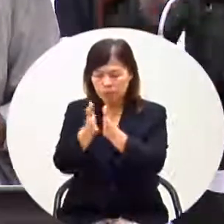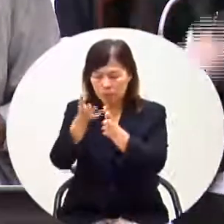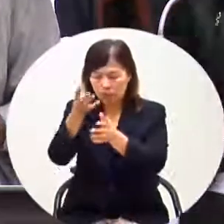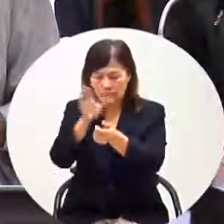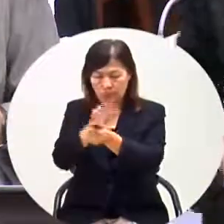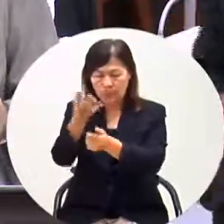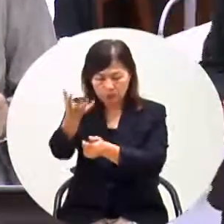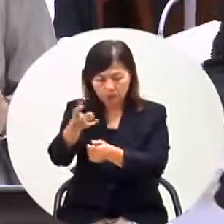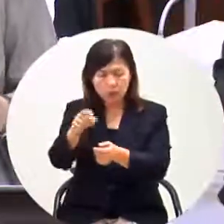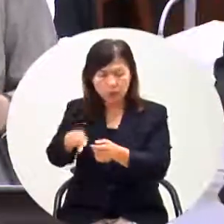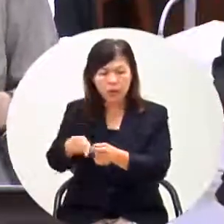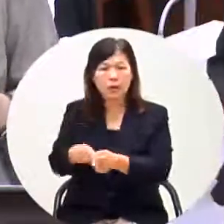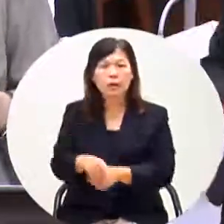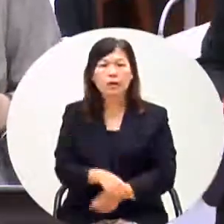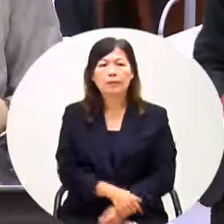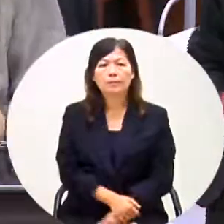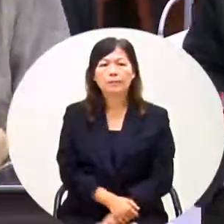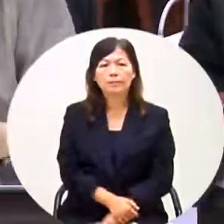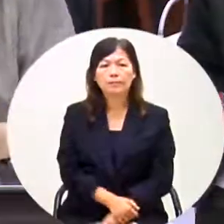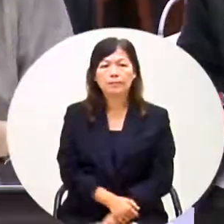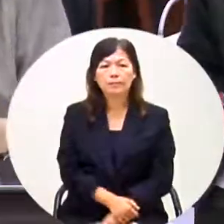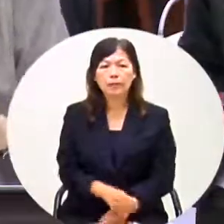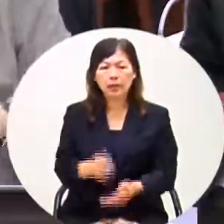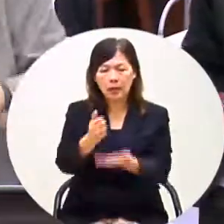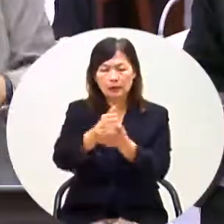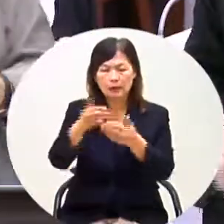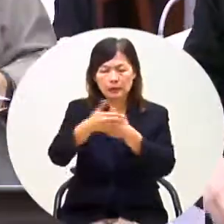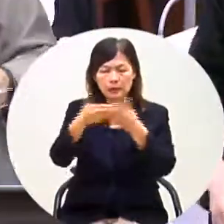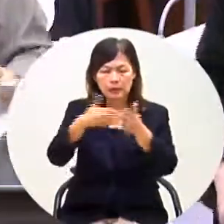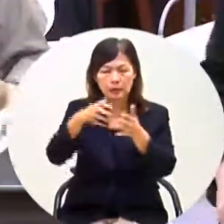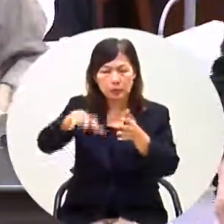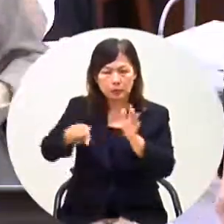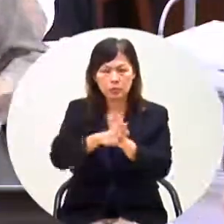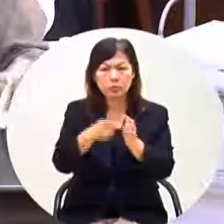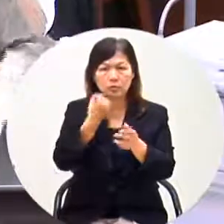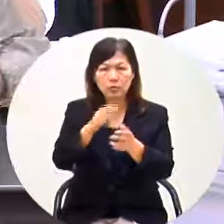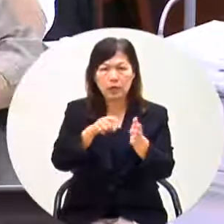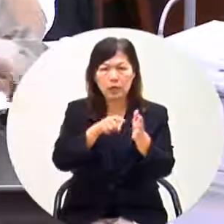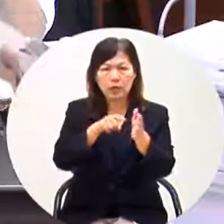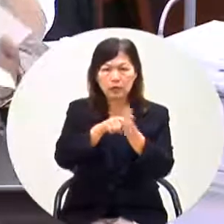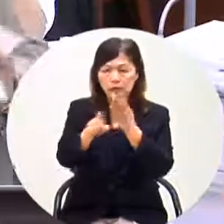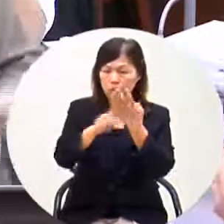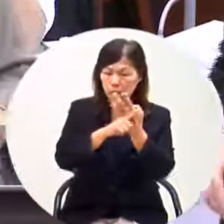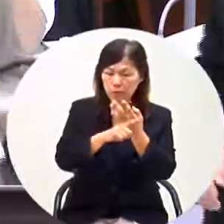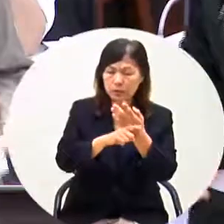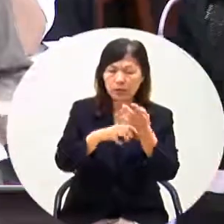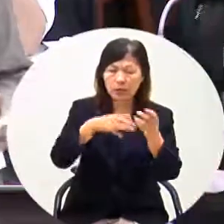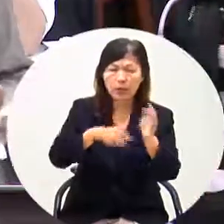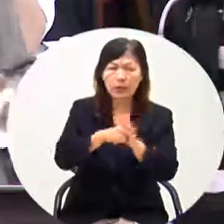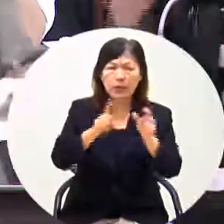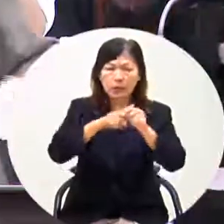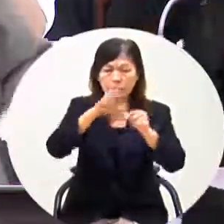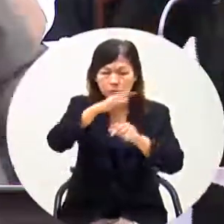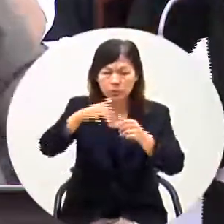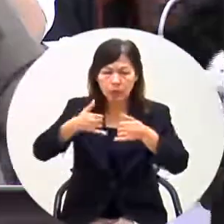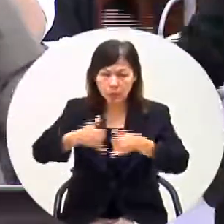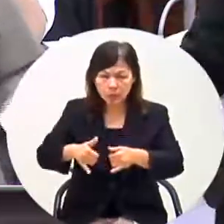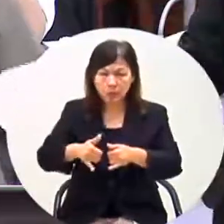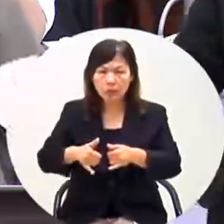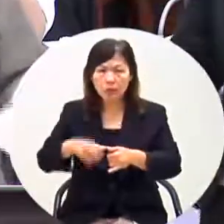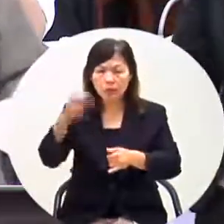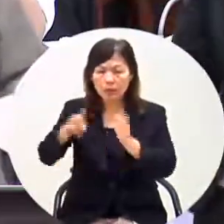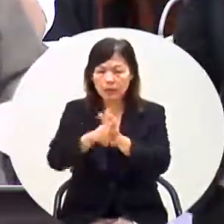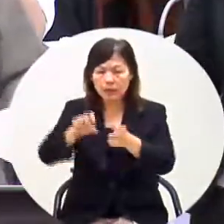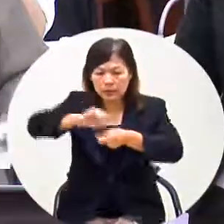想请交通局在你的专业上，如果在中山路会当来画停车位，我基本